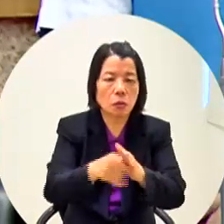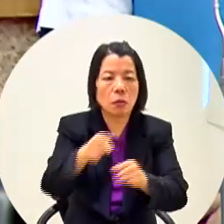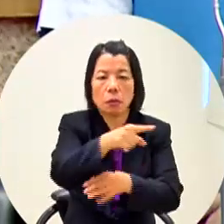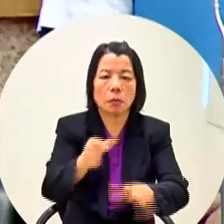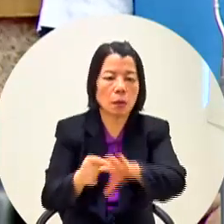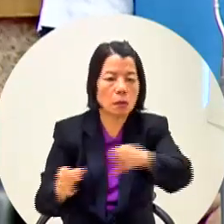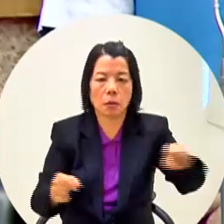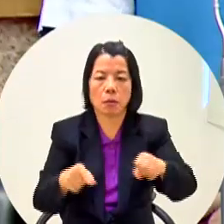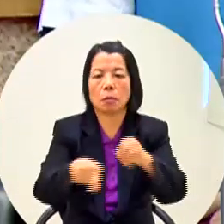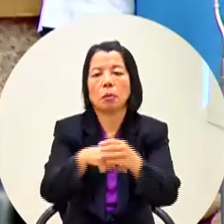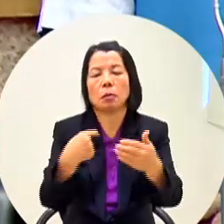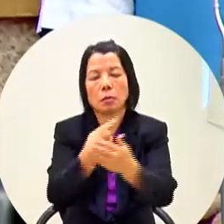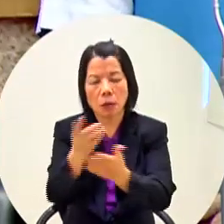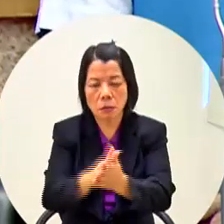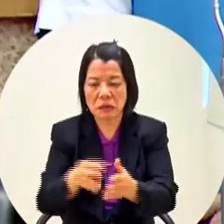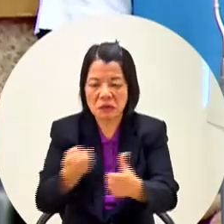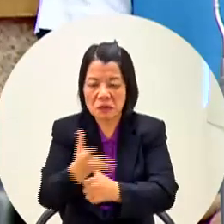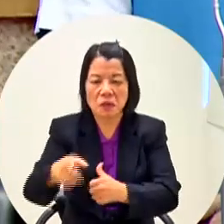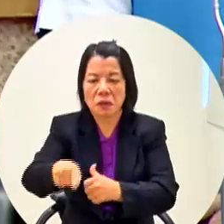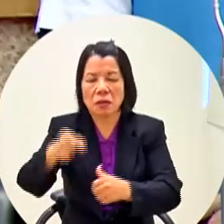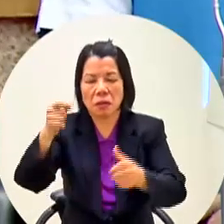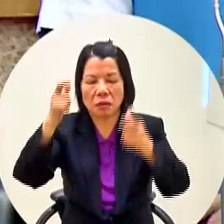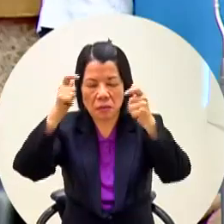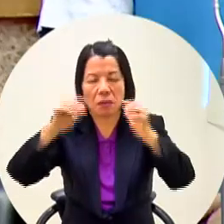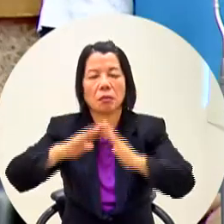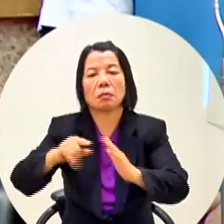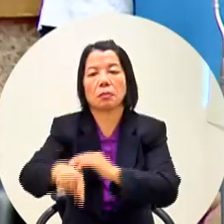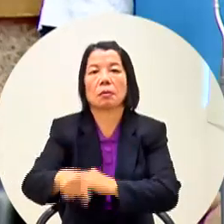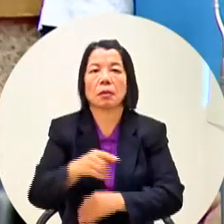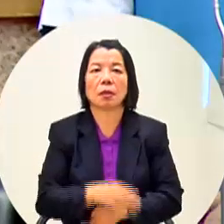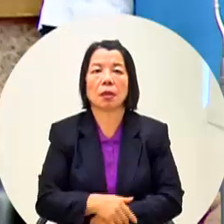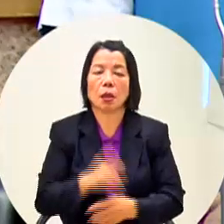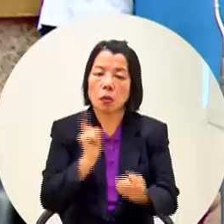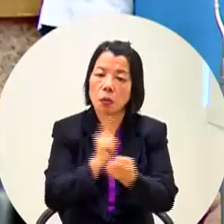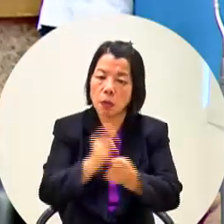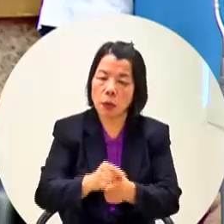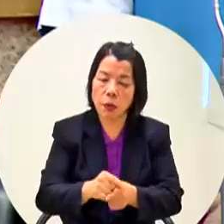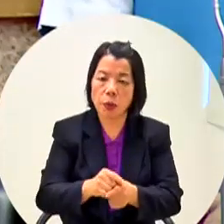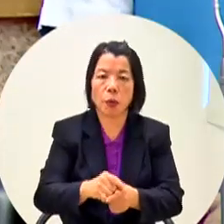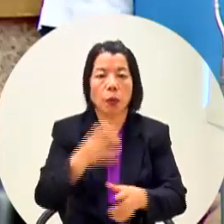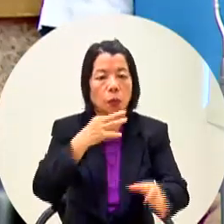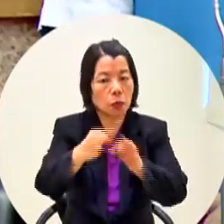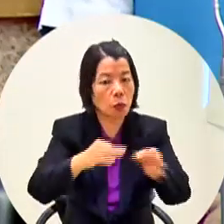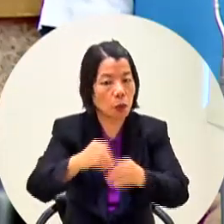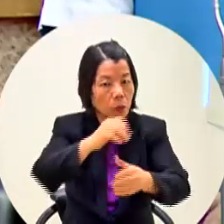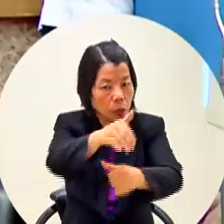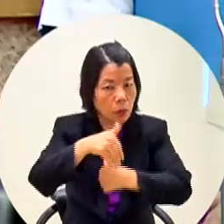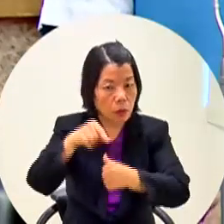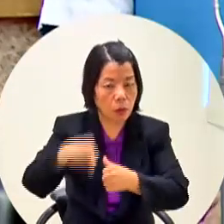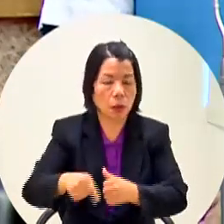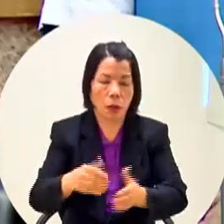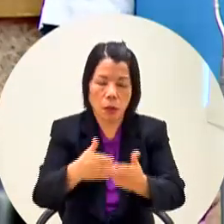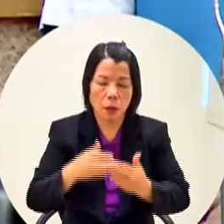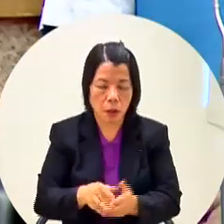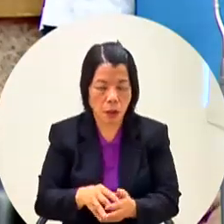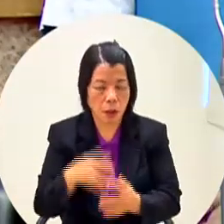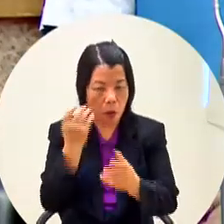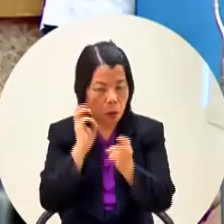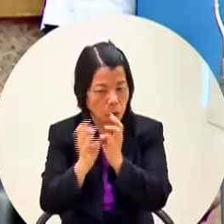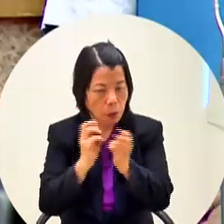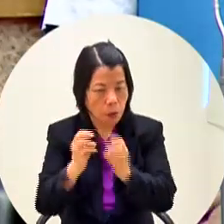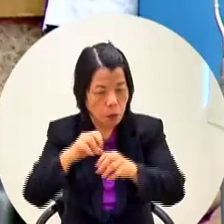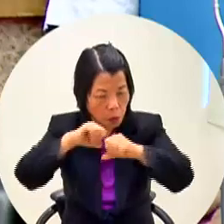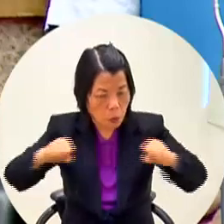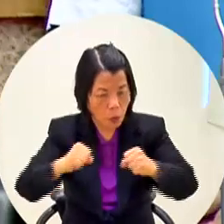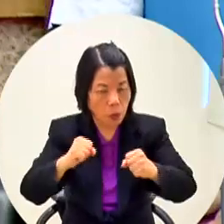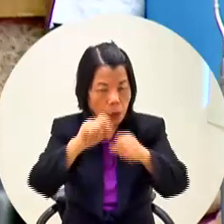顾啊。所以说市长，这些厂商招商我们都很欢迎，但是好好检验这些厂商他